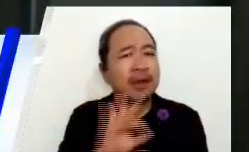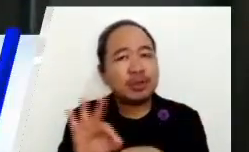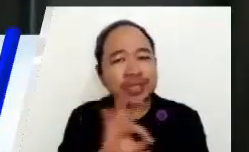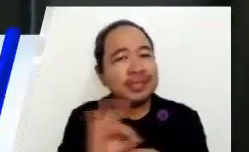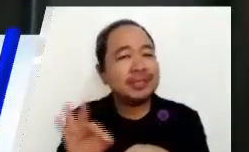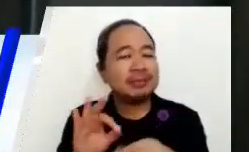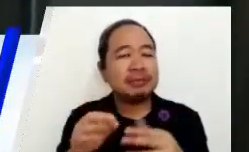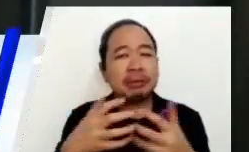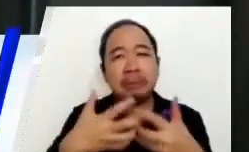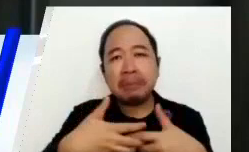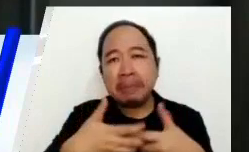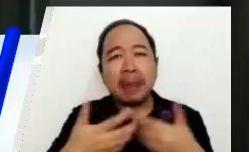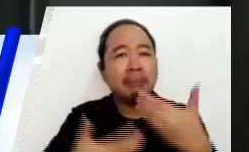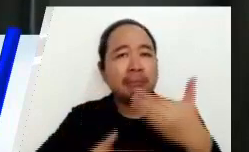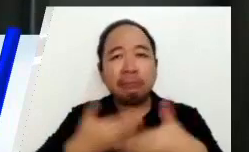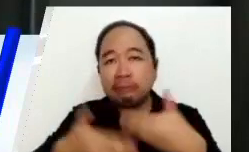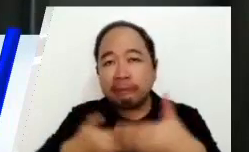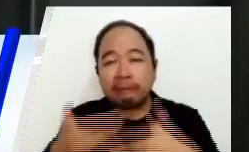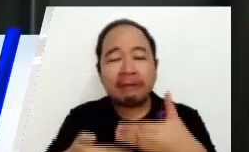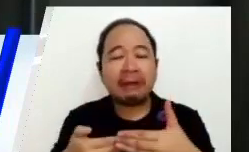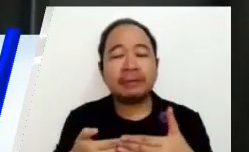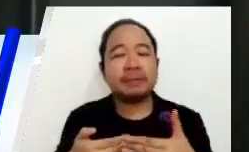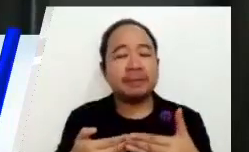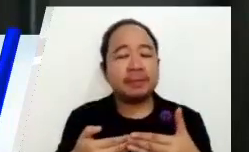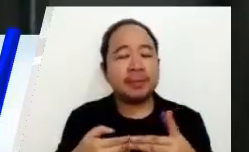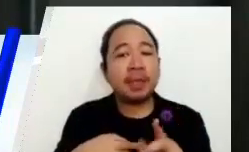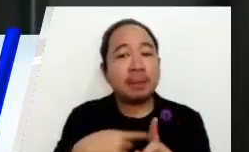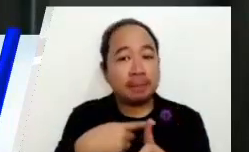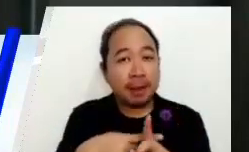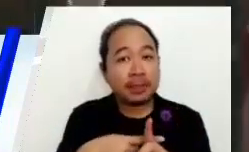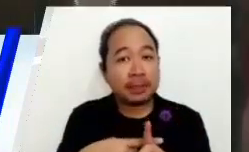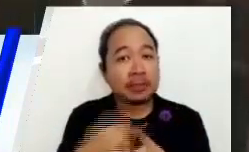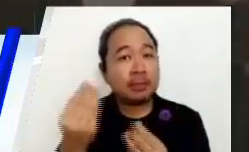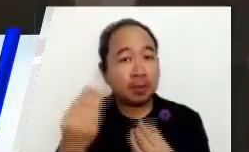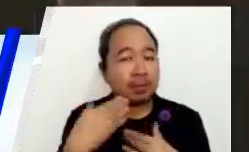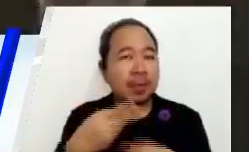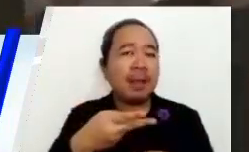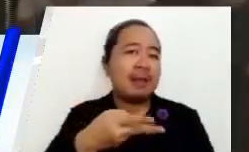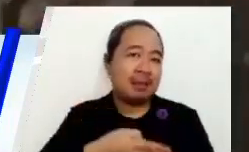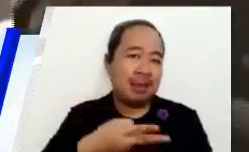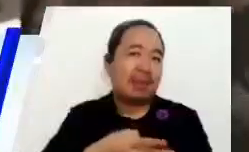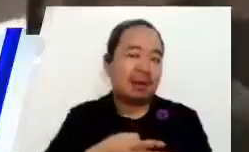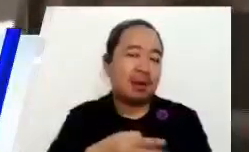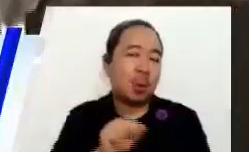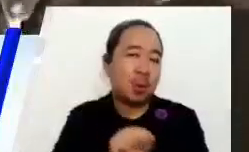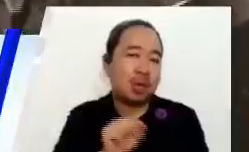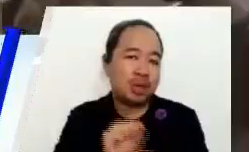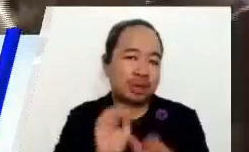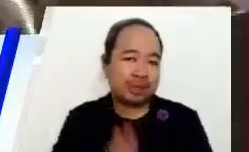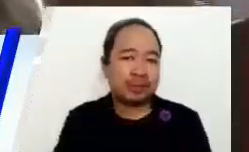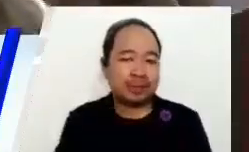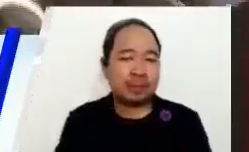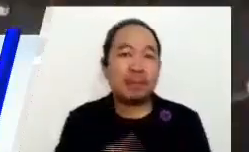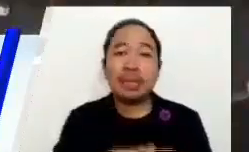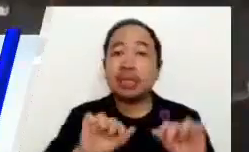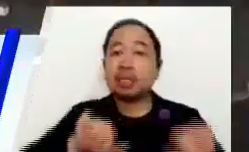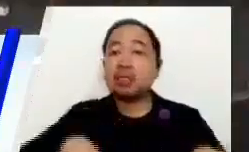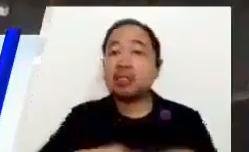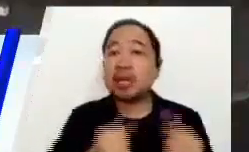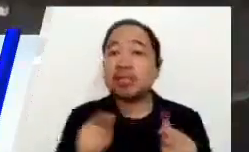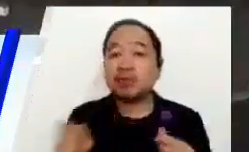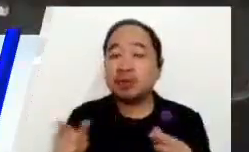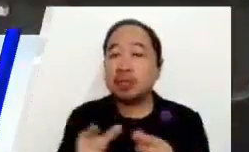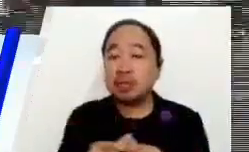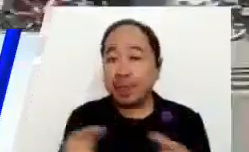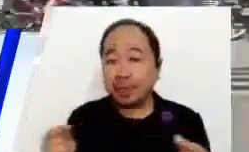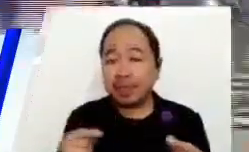manufacturing, at na-mention nila yung care workers. Ang hamon lang sa mga market ng Japan at Germany